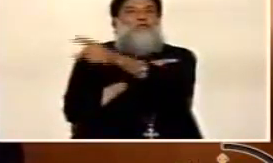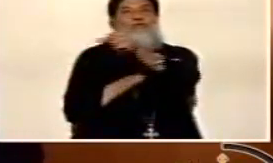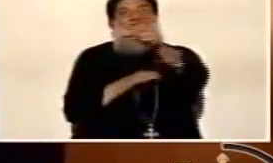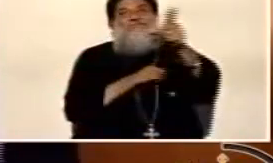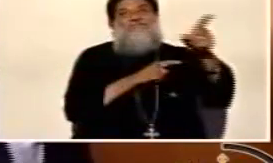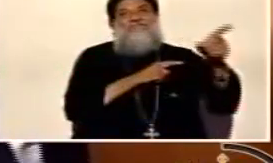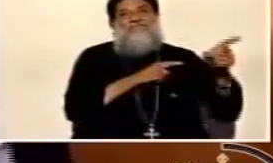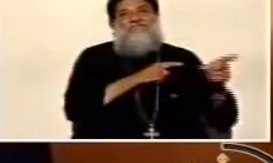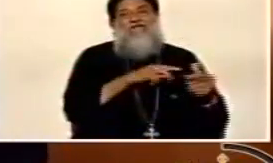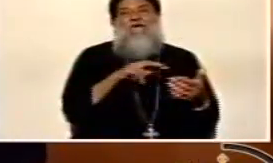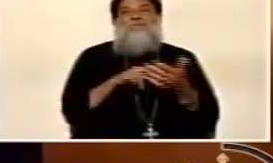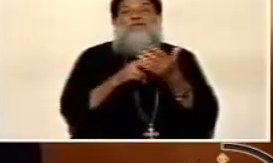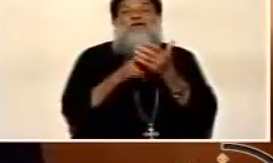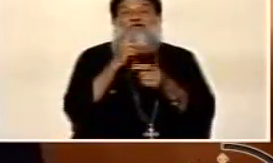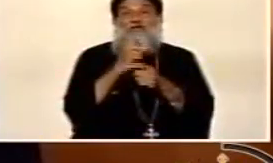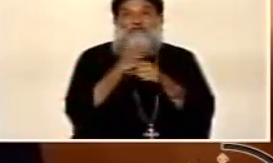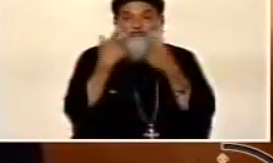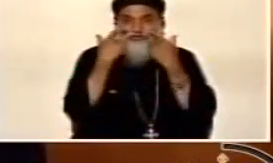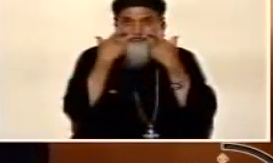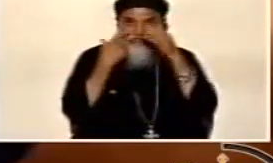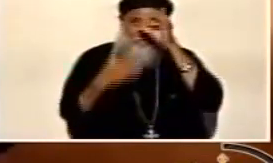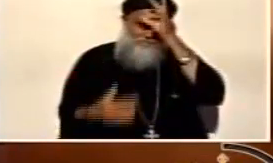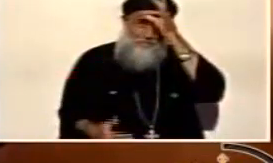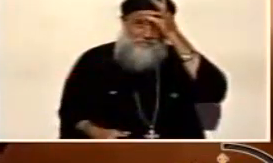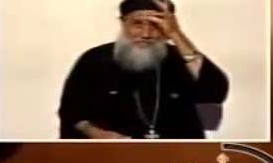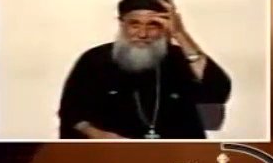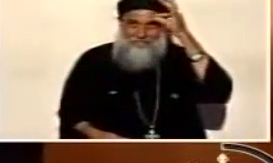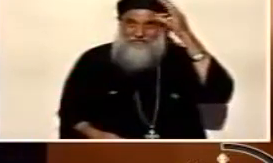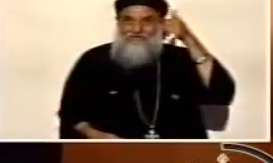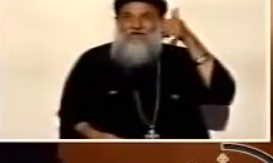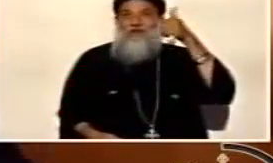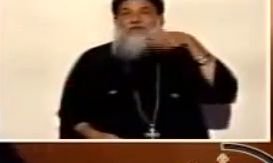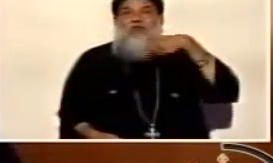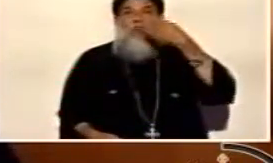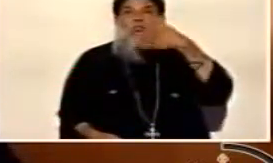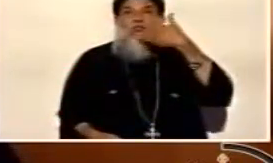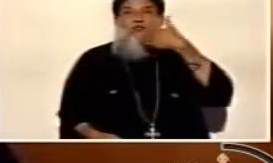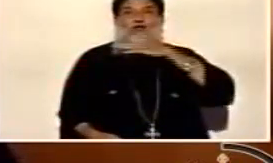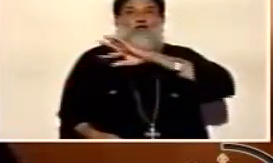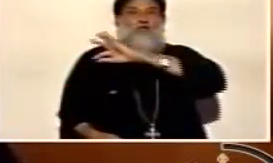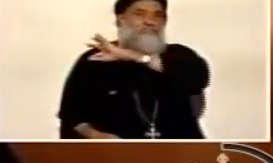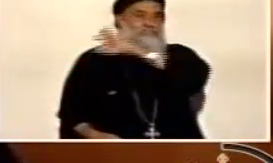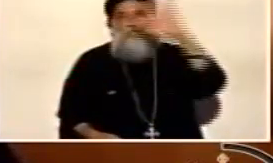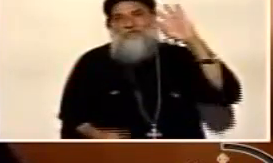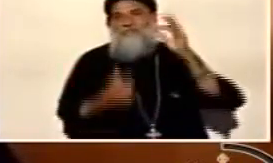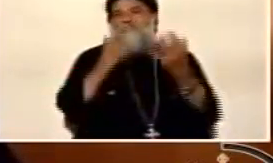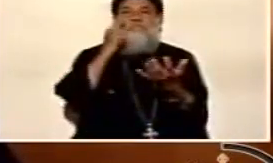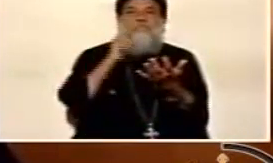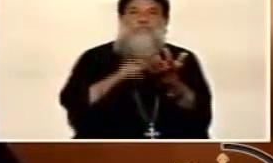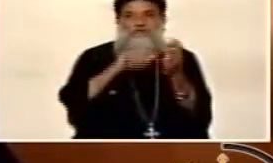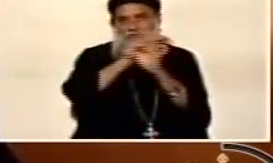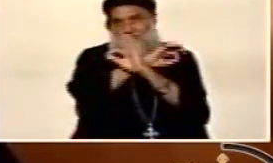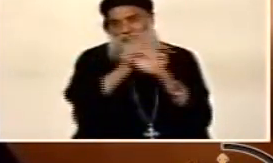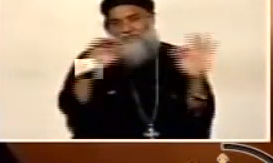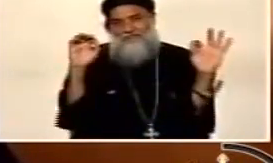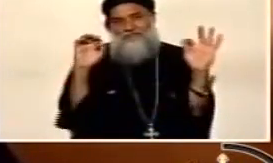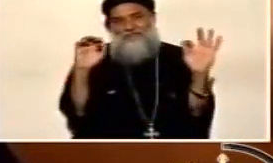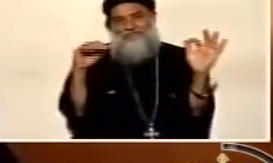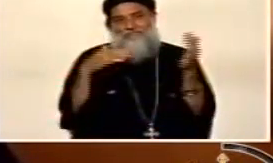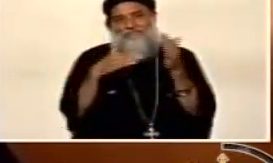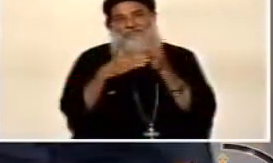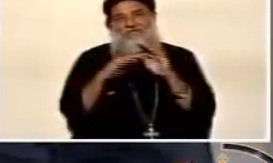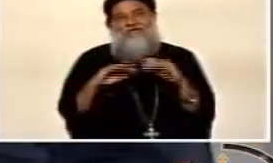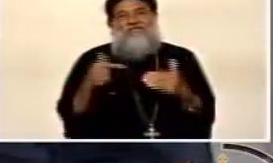ففي الإبراكسيس نرى المثال للكلام الموجود في البولس والكاثوليكون. ونيجي سيدنا